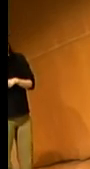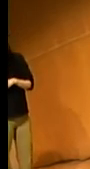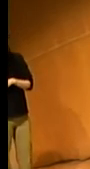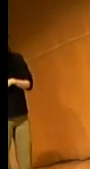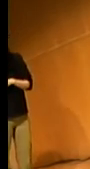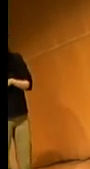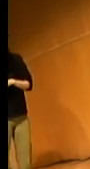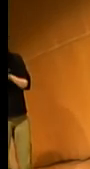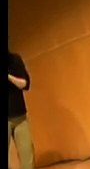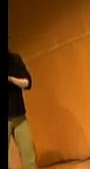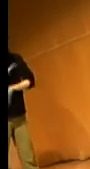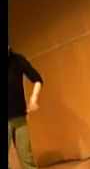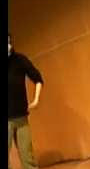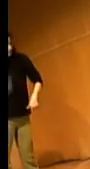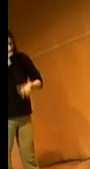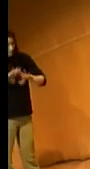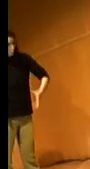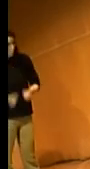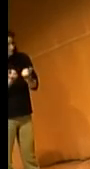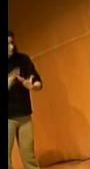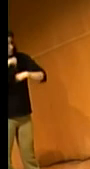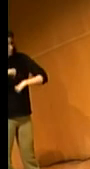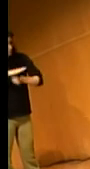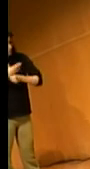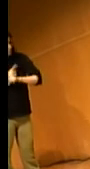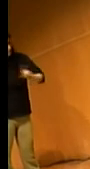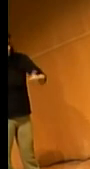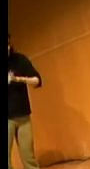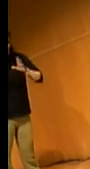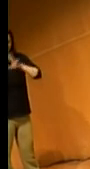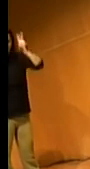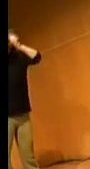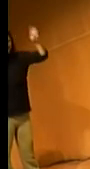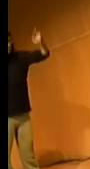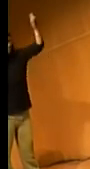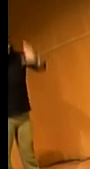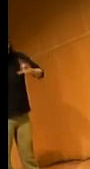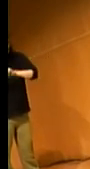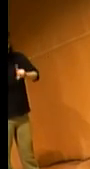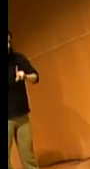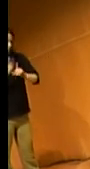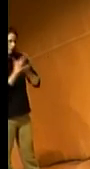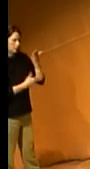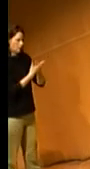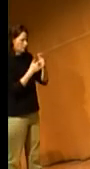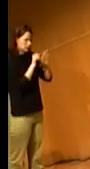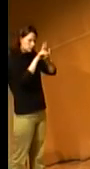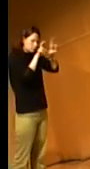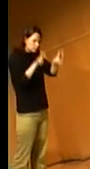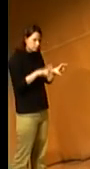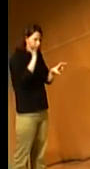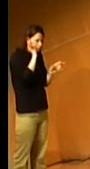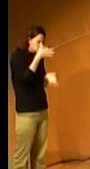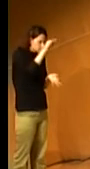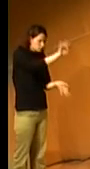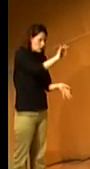parcours scolaire, tout n'est pas acquis, c'est pas grave. On a quand même une possibilité de s'insérer et de continuer